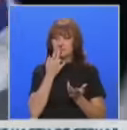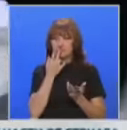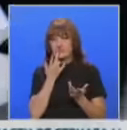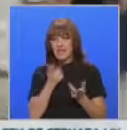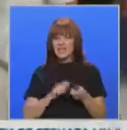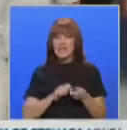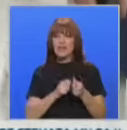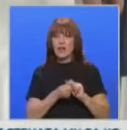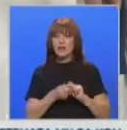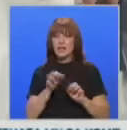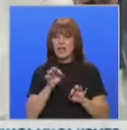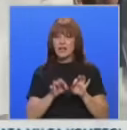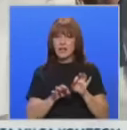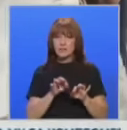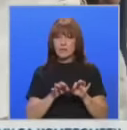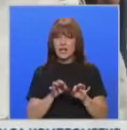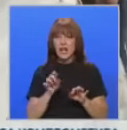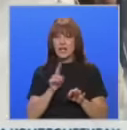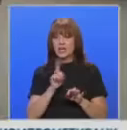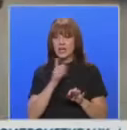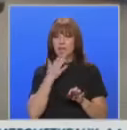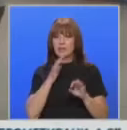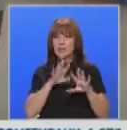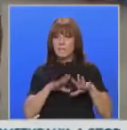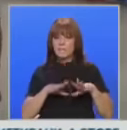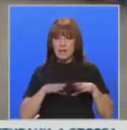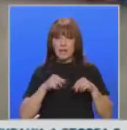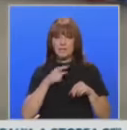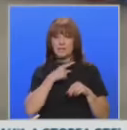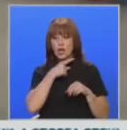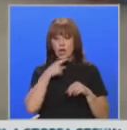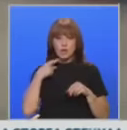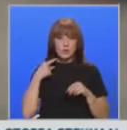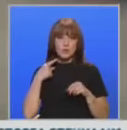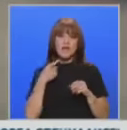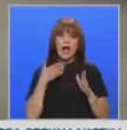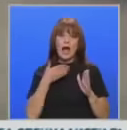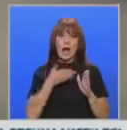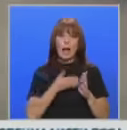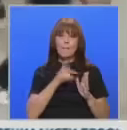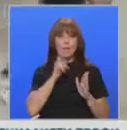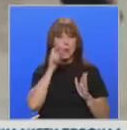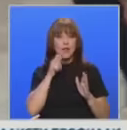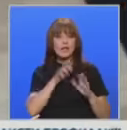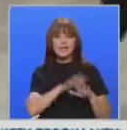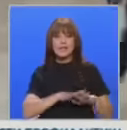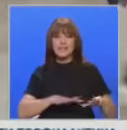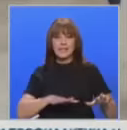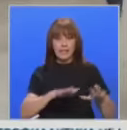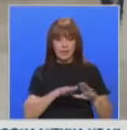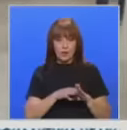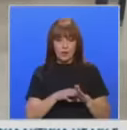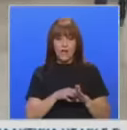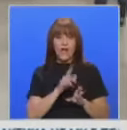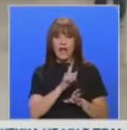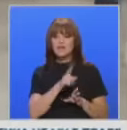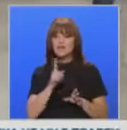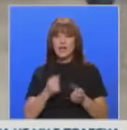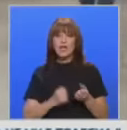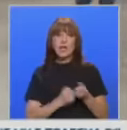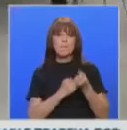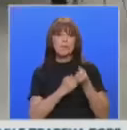на хартата на ООН и никога няма да признаят руските претенции към украинските територии. Държавният департамент припомни, че всеки